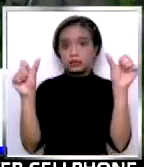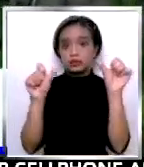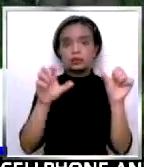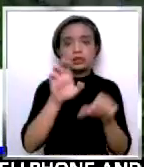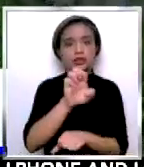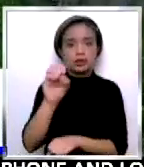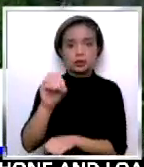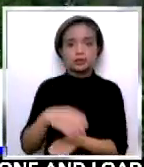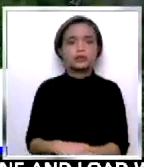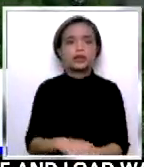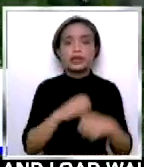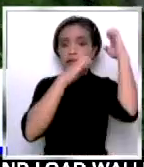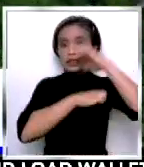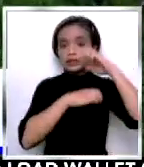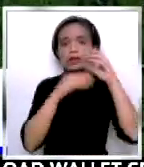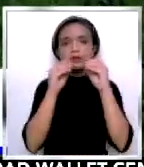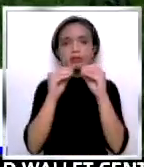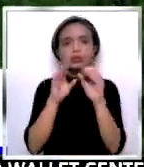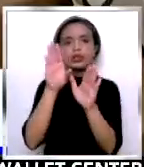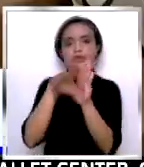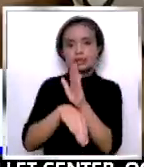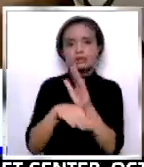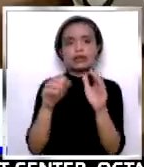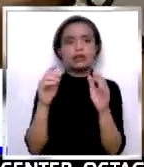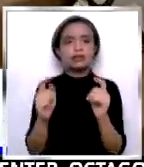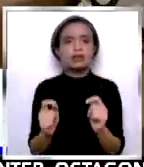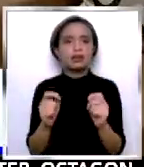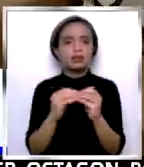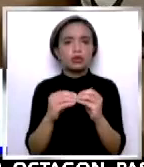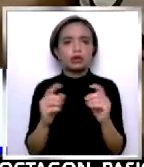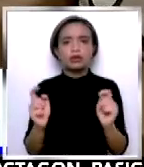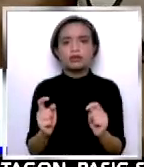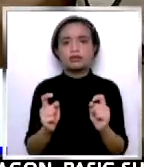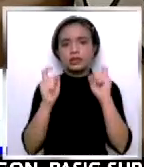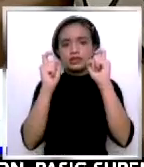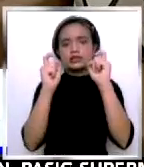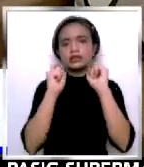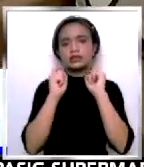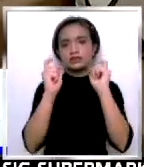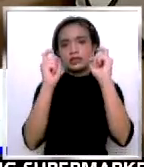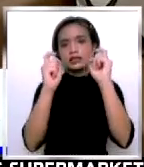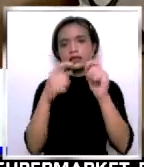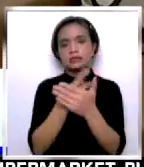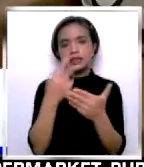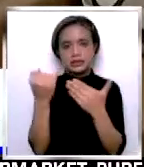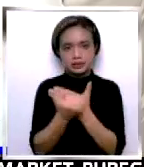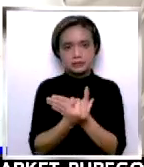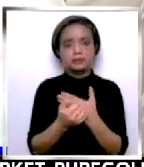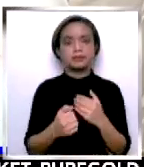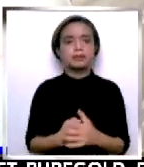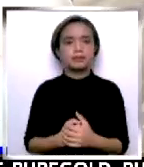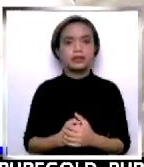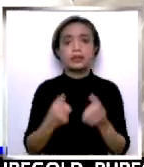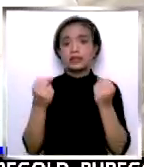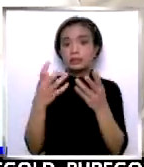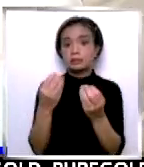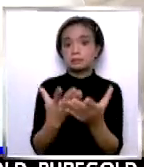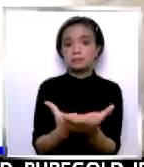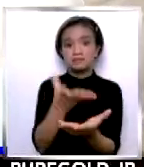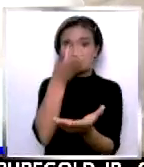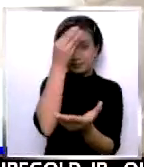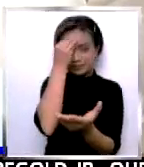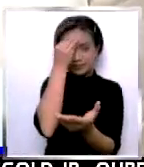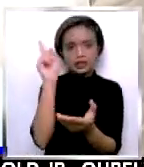pa raw magmumura at mapapabilis ang proyekto. Ayon sa DHSUD, malaki ang aral na kanilang natutunan mula sa karanasan